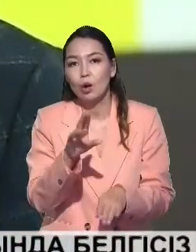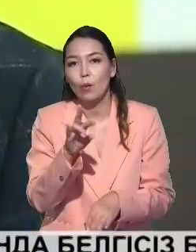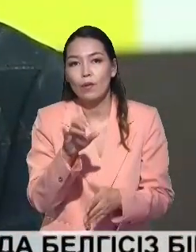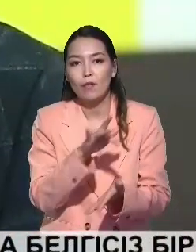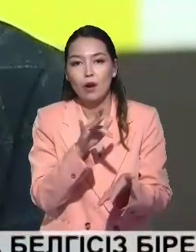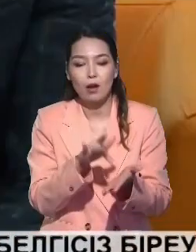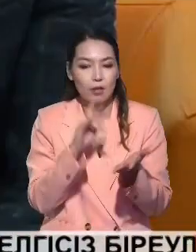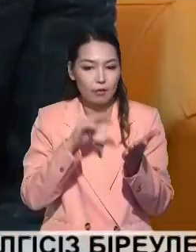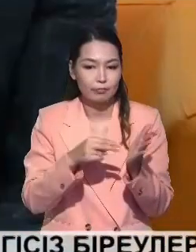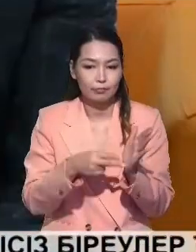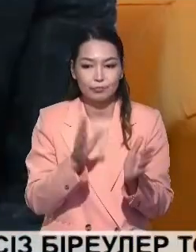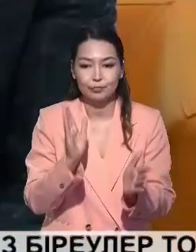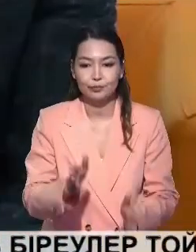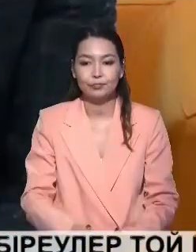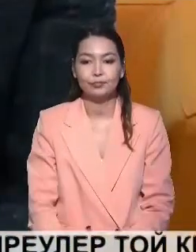қаласында ұйымдастырылады.